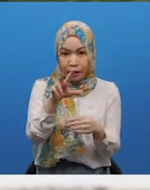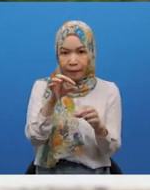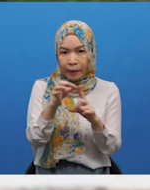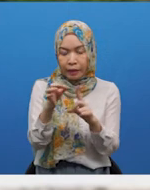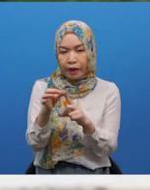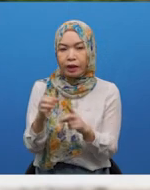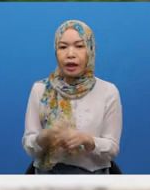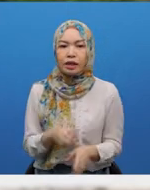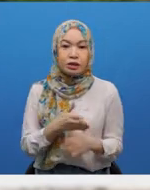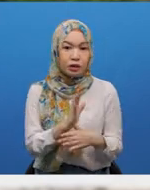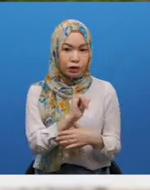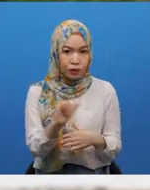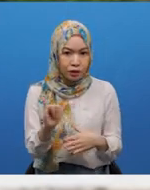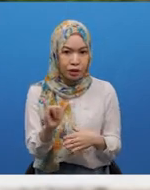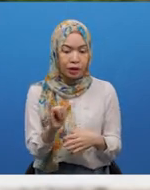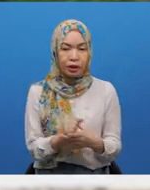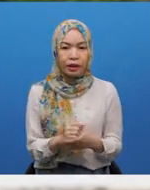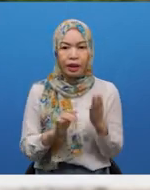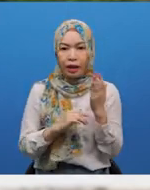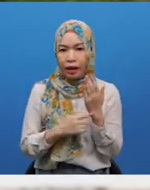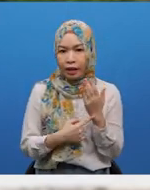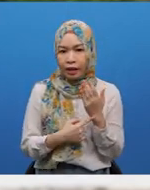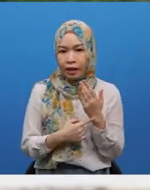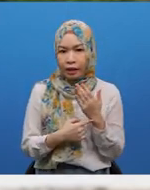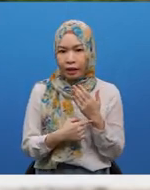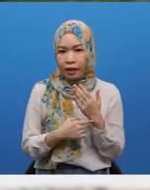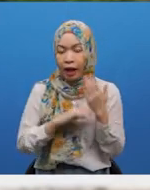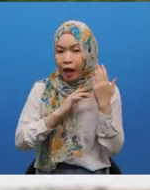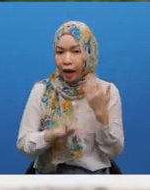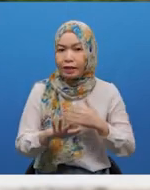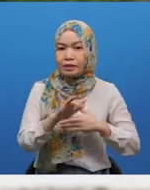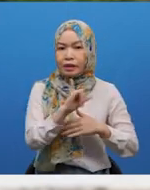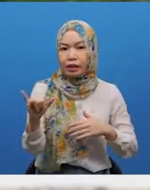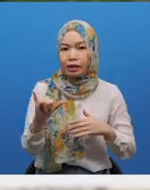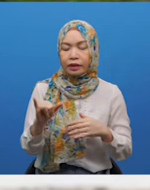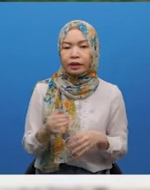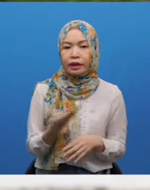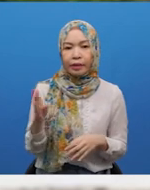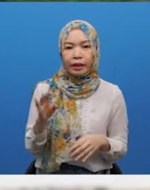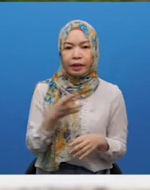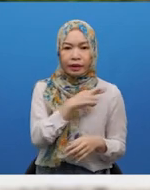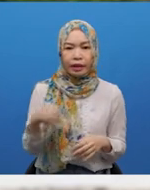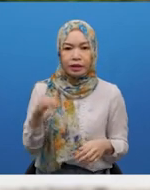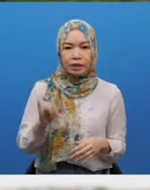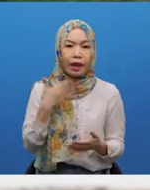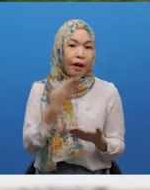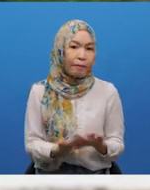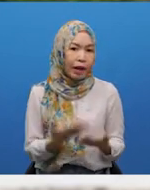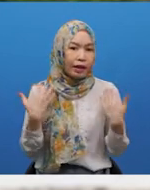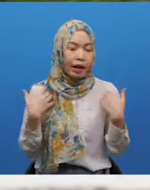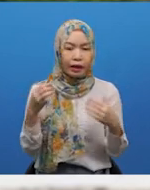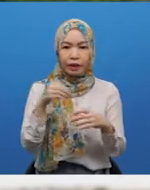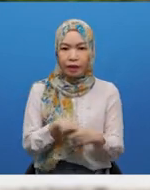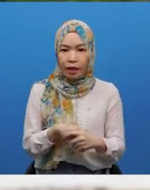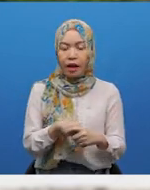Seterusnya, asalnya baginda raja yang bahari terdapat dalam rangkap kedua